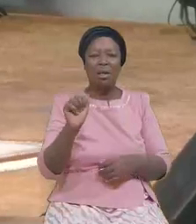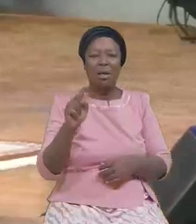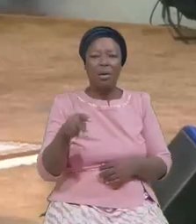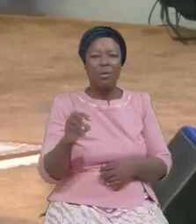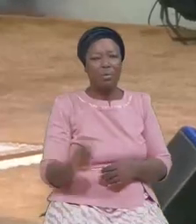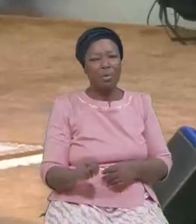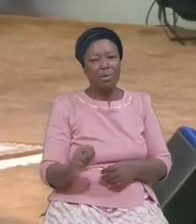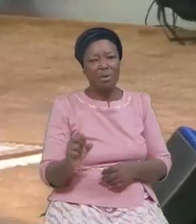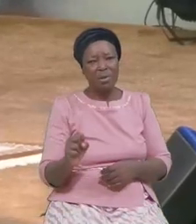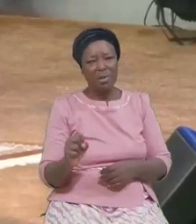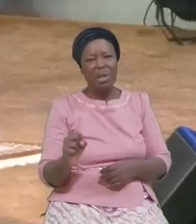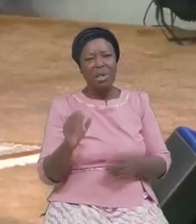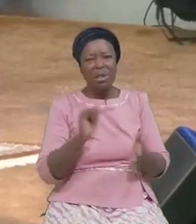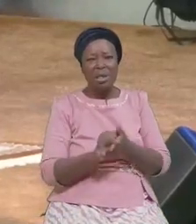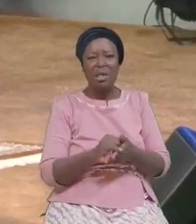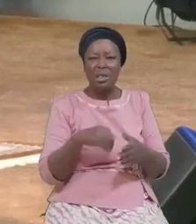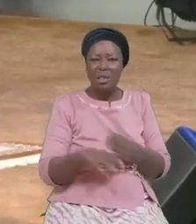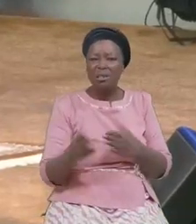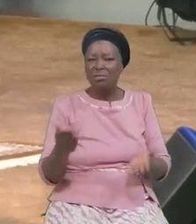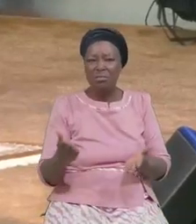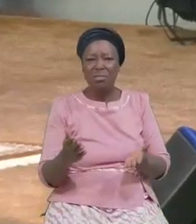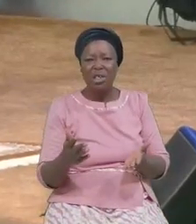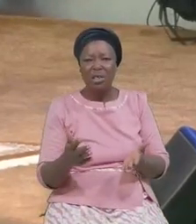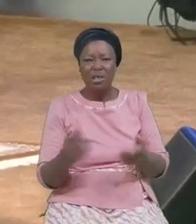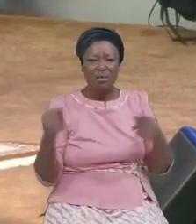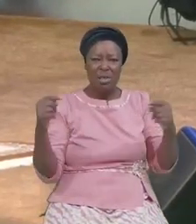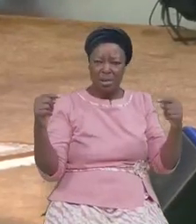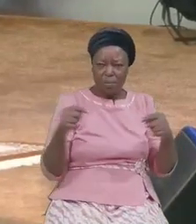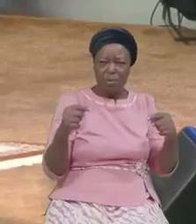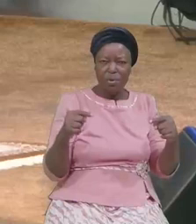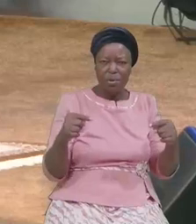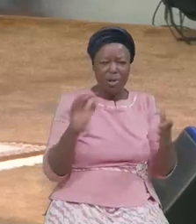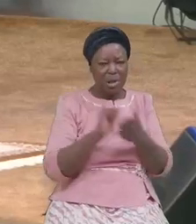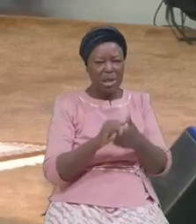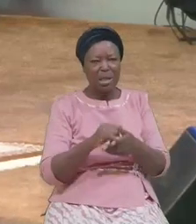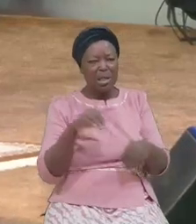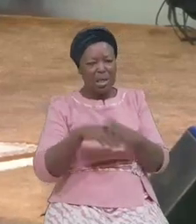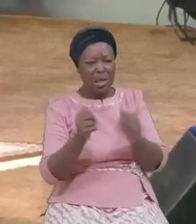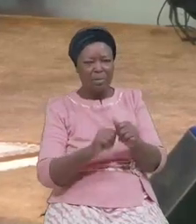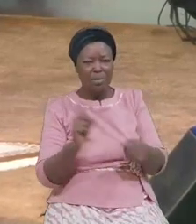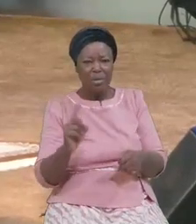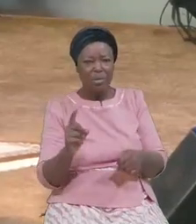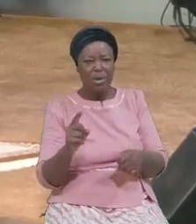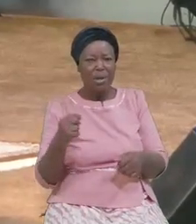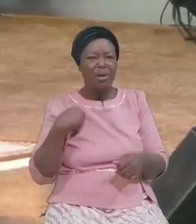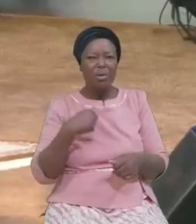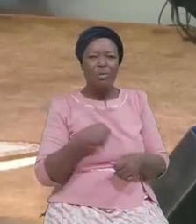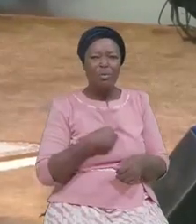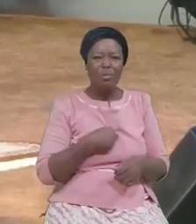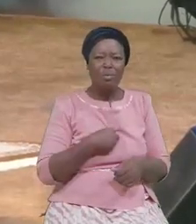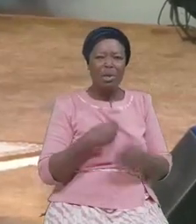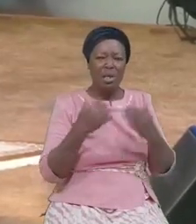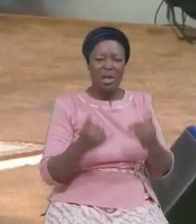Que dans une conspiration partout, de tous les coins, nous sommes intimidés ou nous intimidons